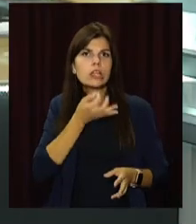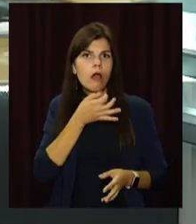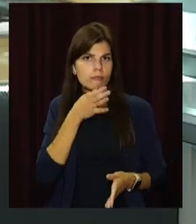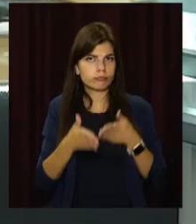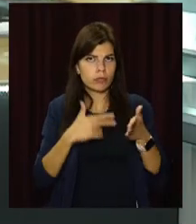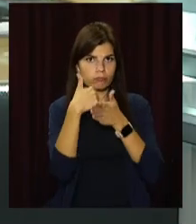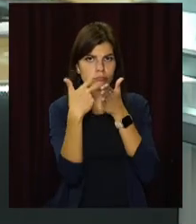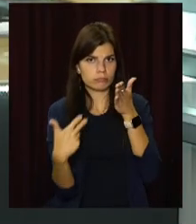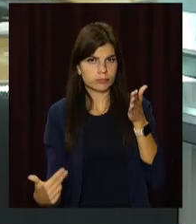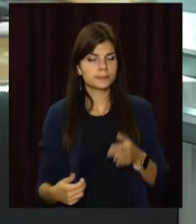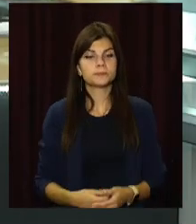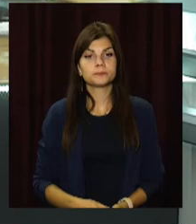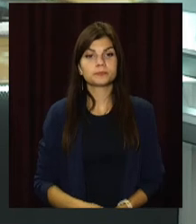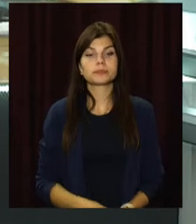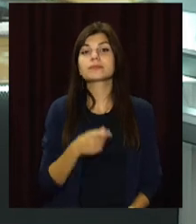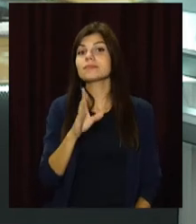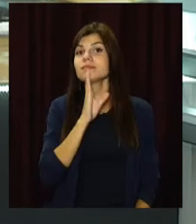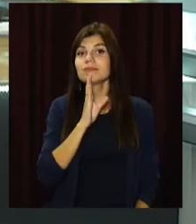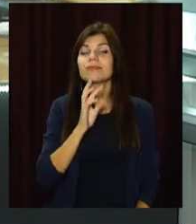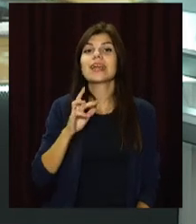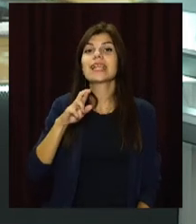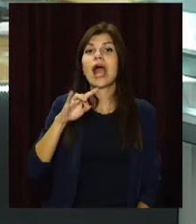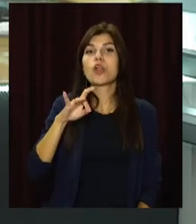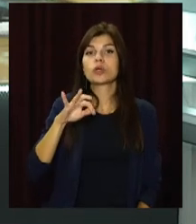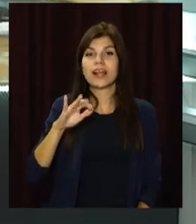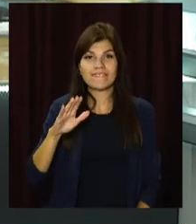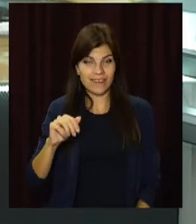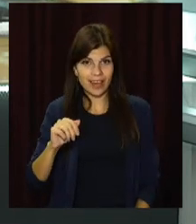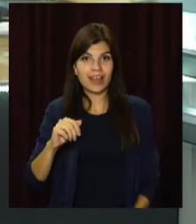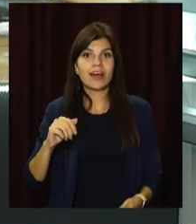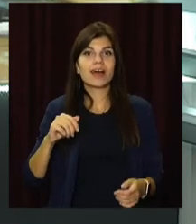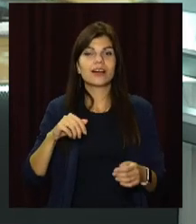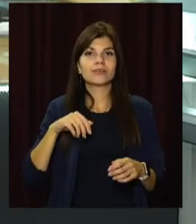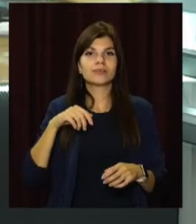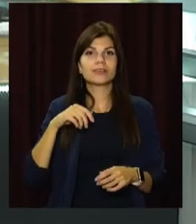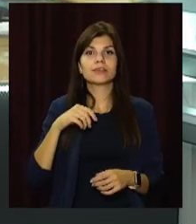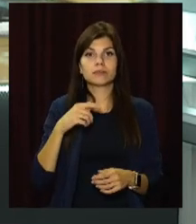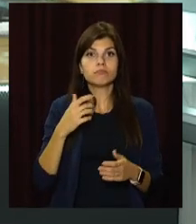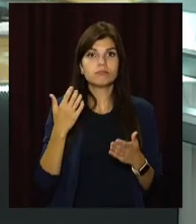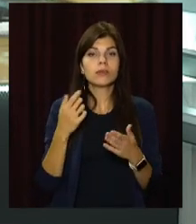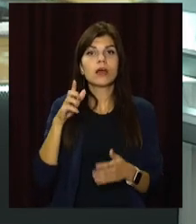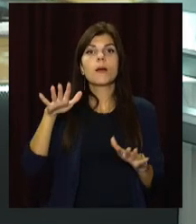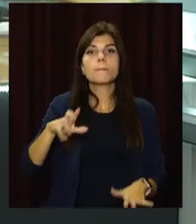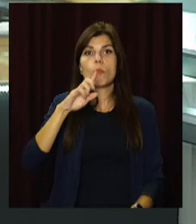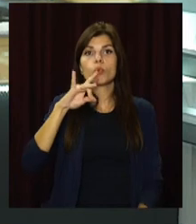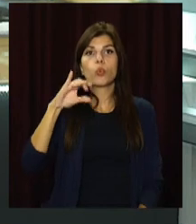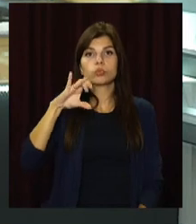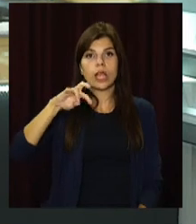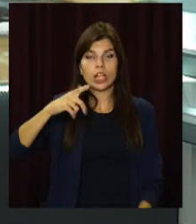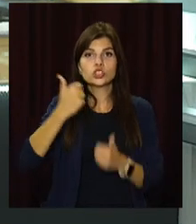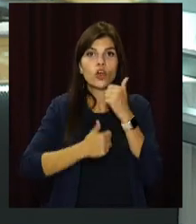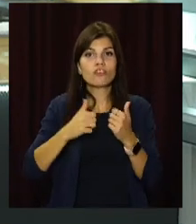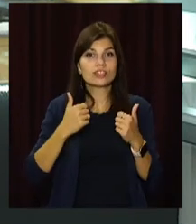перша. Дніпропетровська стрибунка у висоту Ярослава Магучих тріумфувала на черговому етапі Діамантової ліги у Брюсселі. На